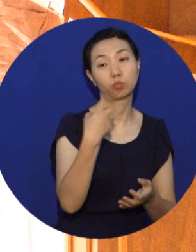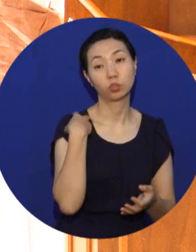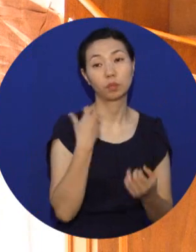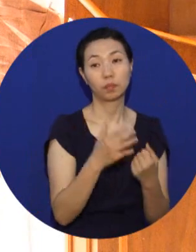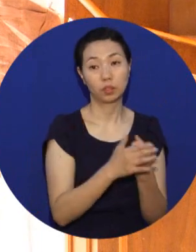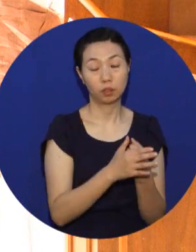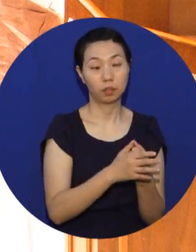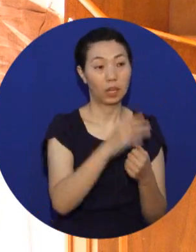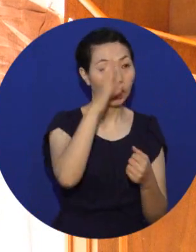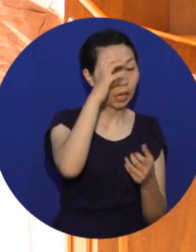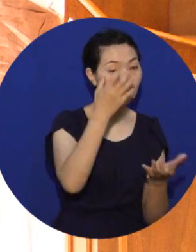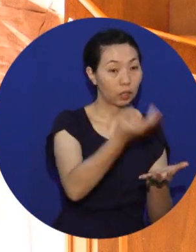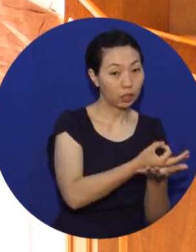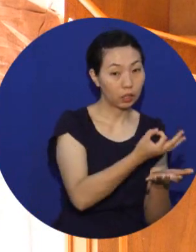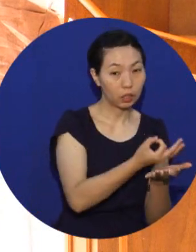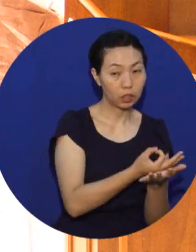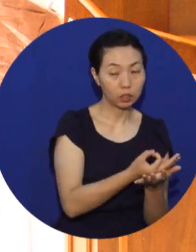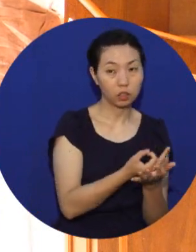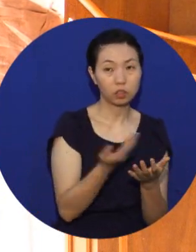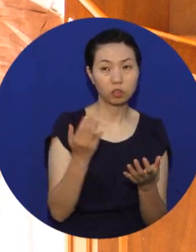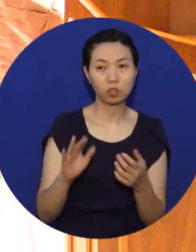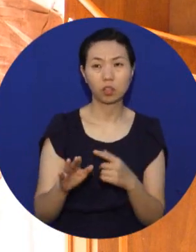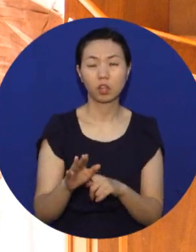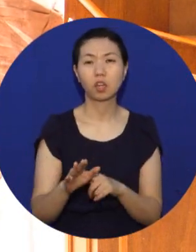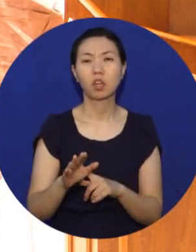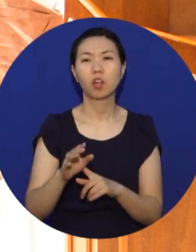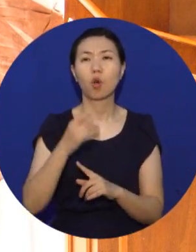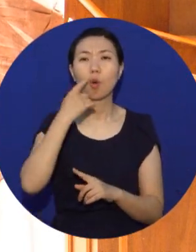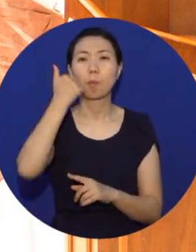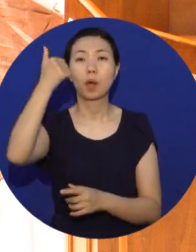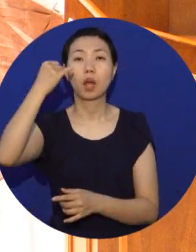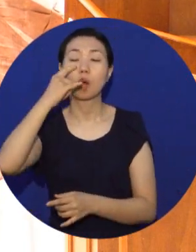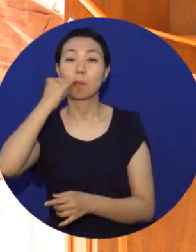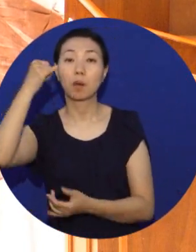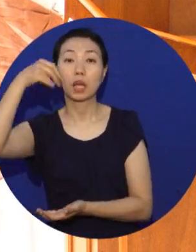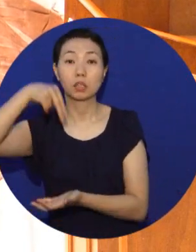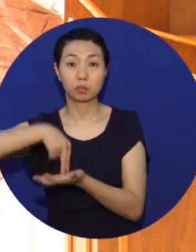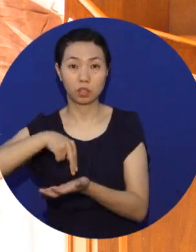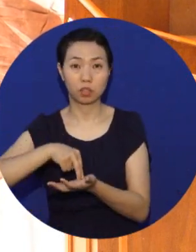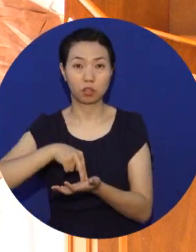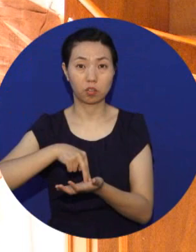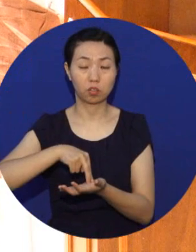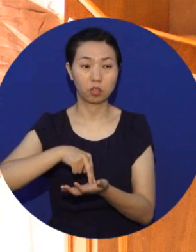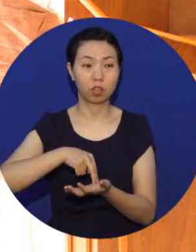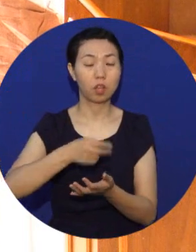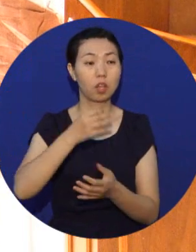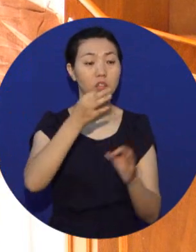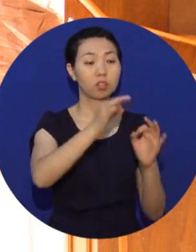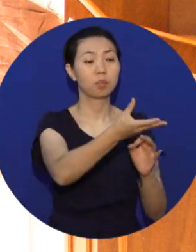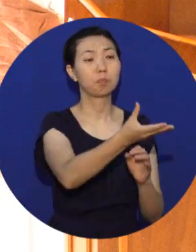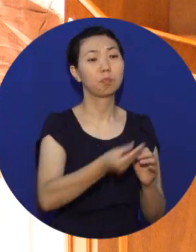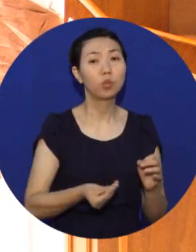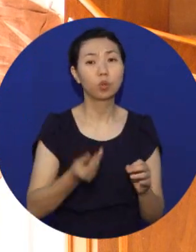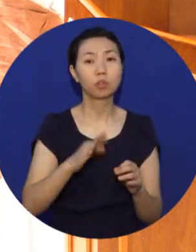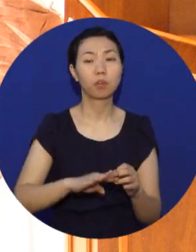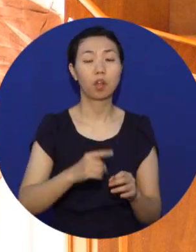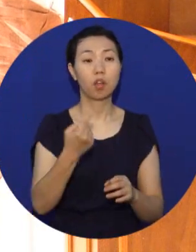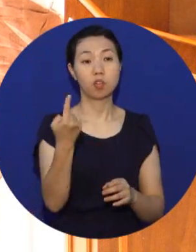이제 굉장히 나중에 학자금 대출을 받더라도 몇 천만 원이 들어가는 그런